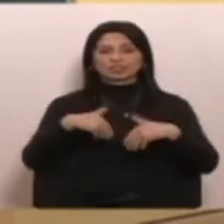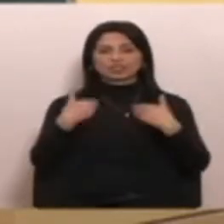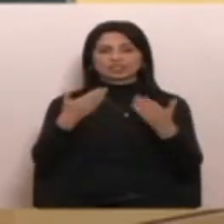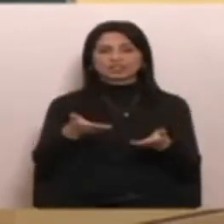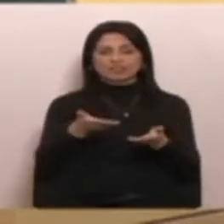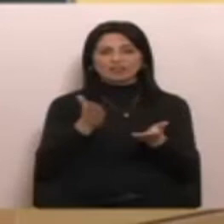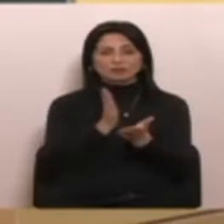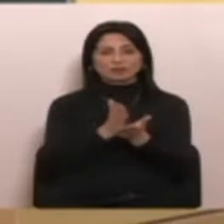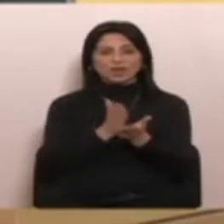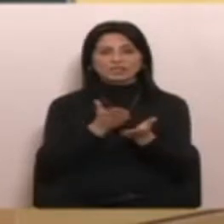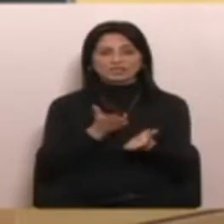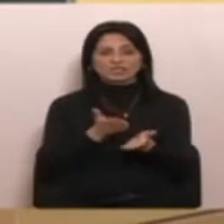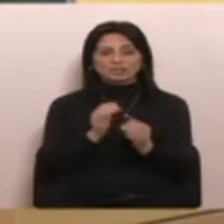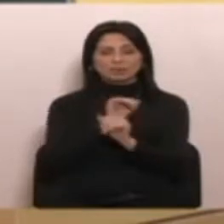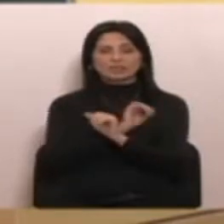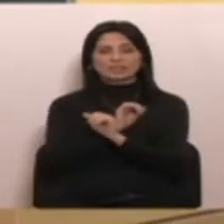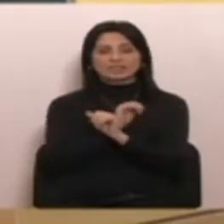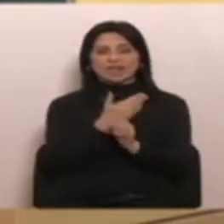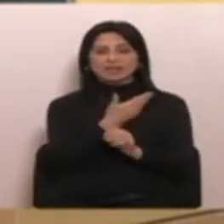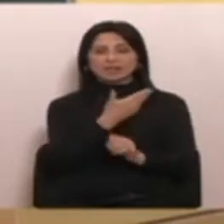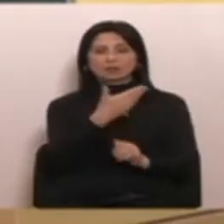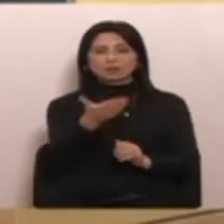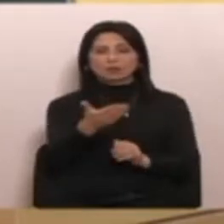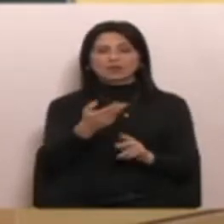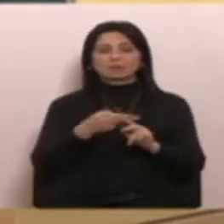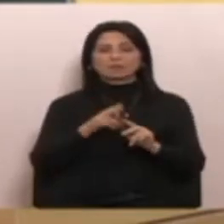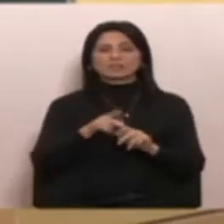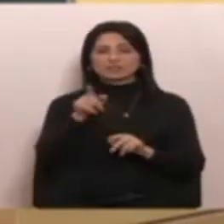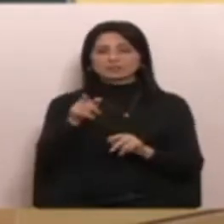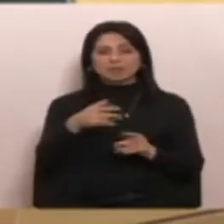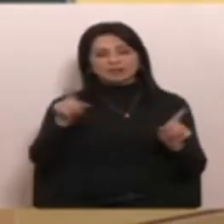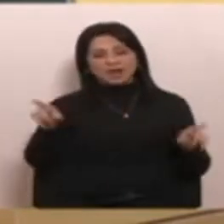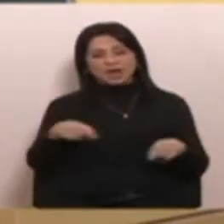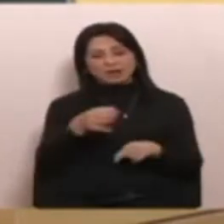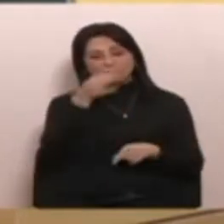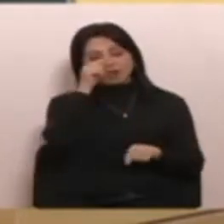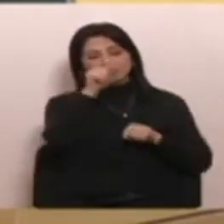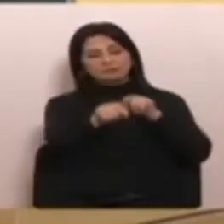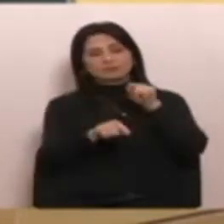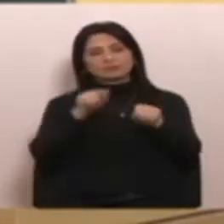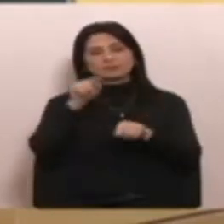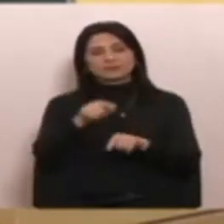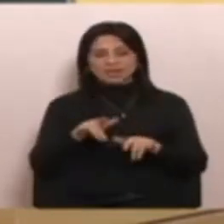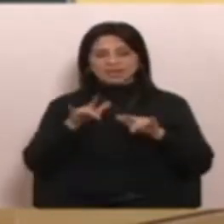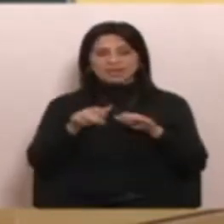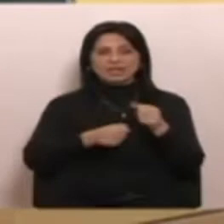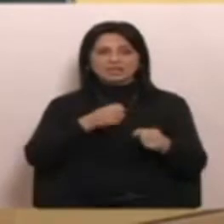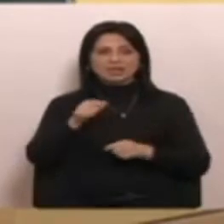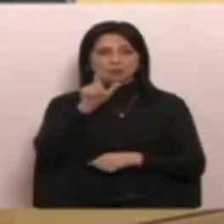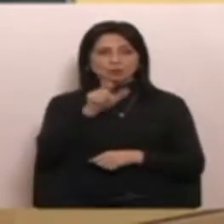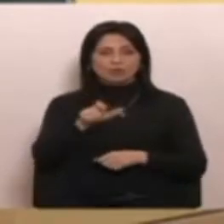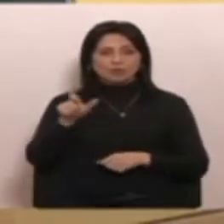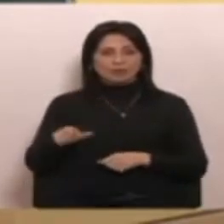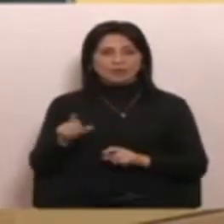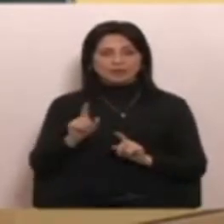არსებული სანატორიუმები იმისთვის, რომ მათ განახორციელონ ინვესტიციები და დაასაქმონ ადამიანები.